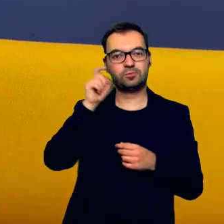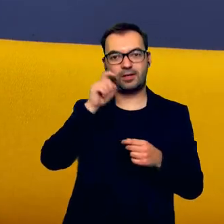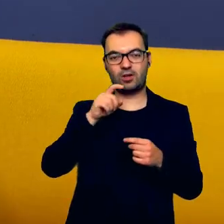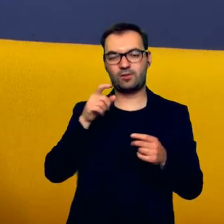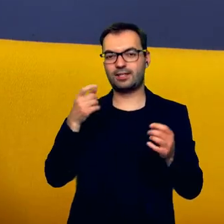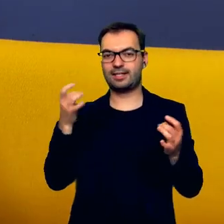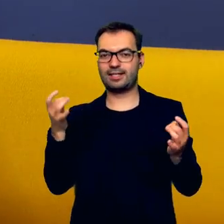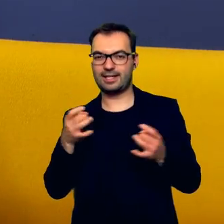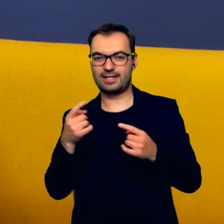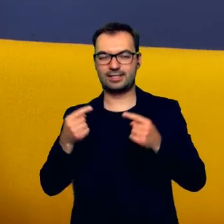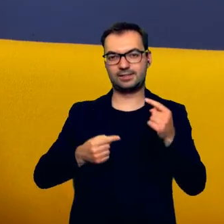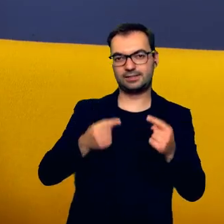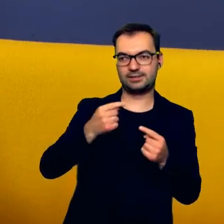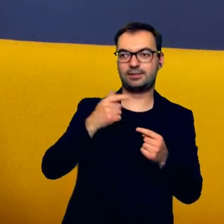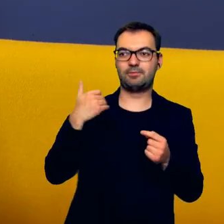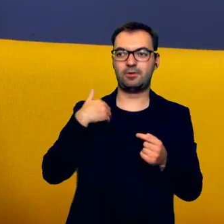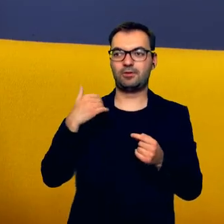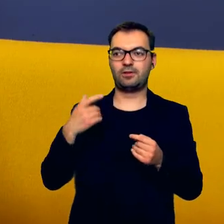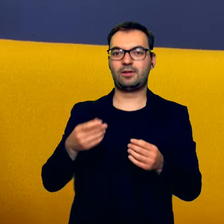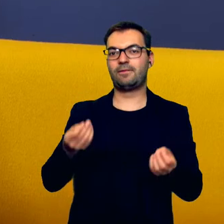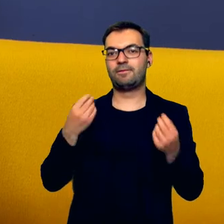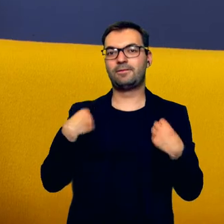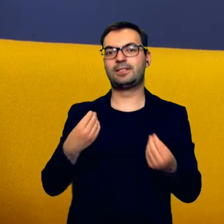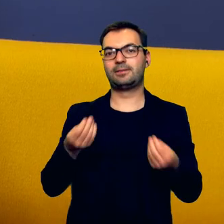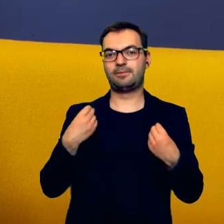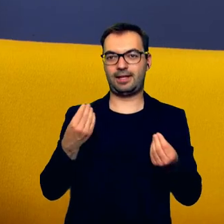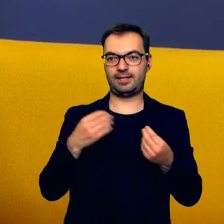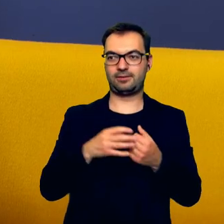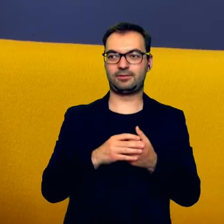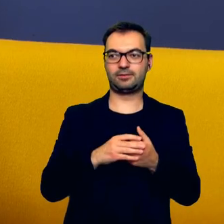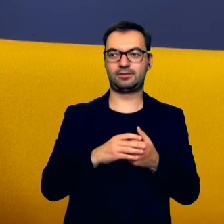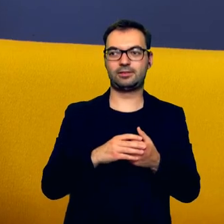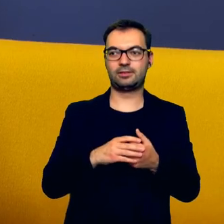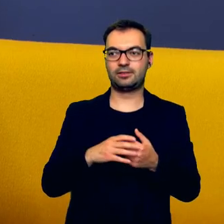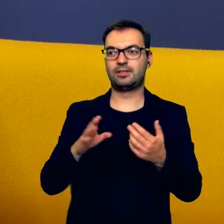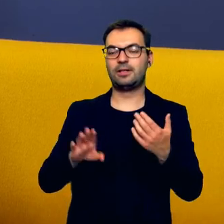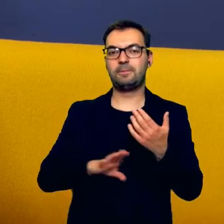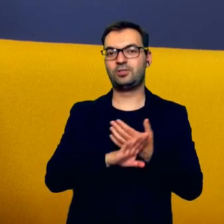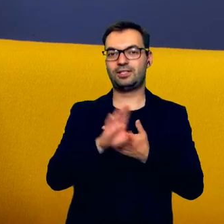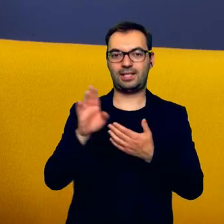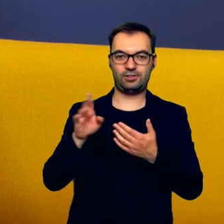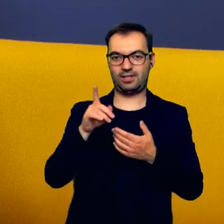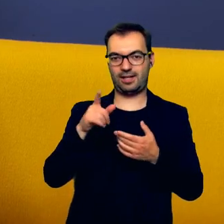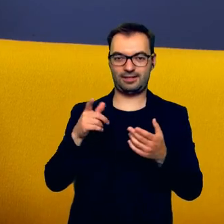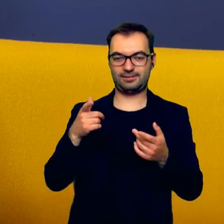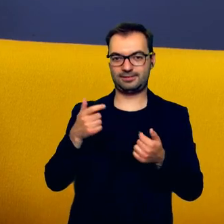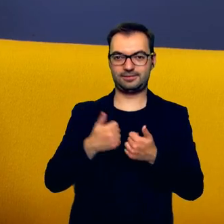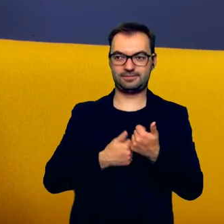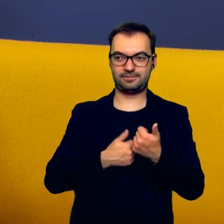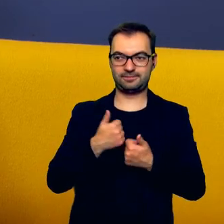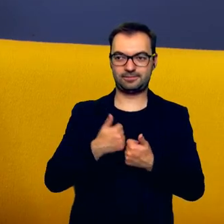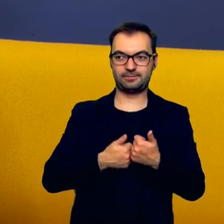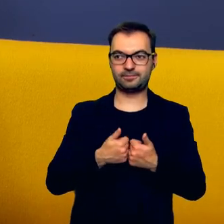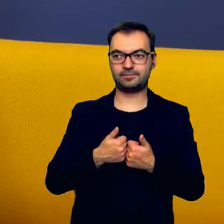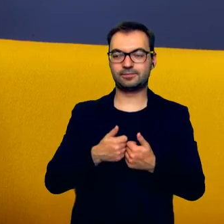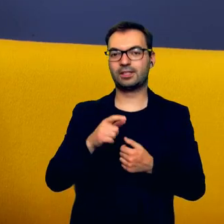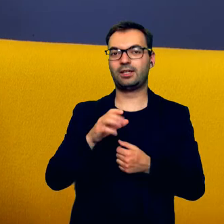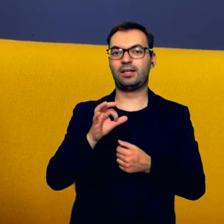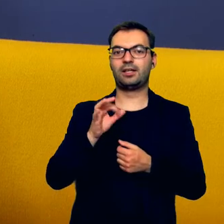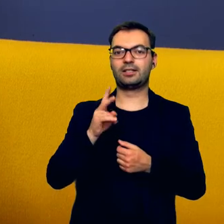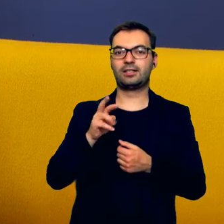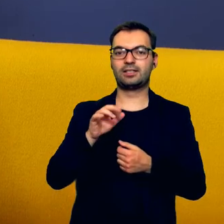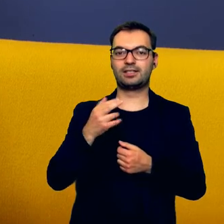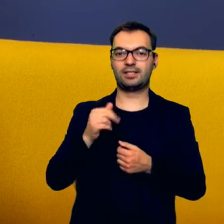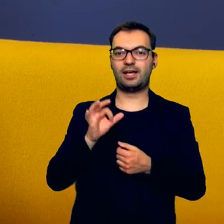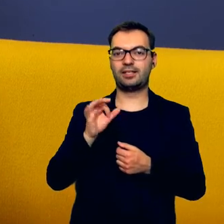szpiegowskie rozgrywki były wspaniałe przedstawicielki tej profesji, że tak wyrażę, szpiegowskiej. Krystyna